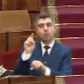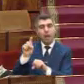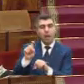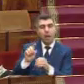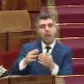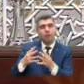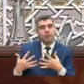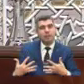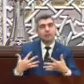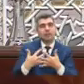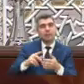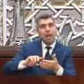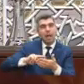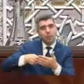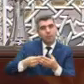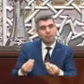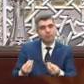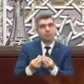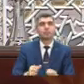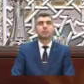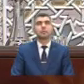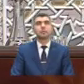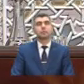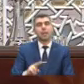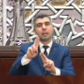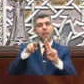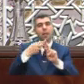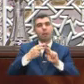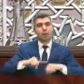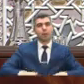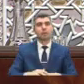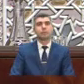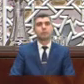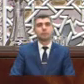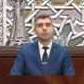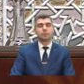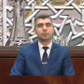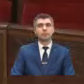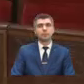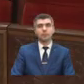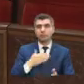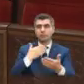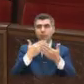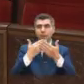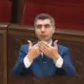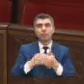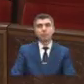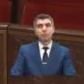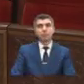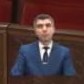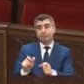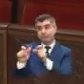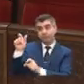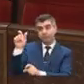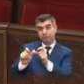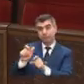وشكرا. شكرا السيد نائب محترم. رد السيد الوزير. شكرا السادة النواب